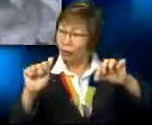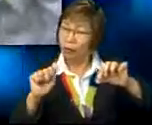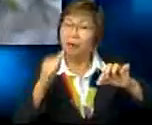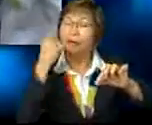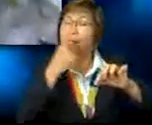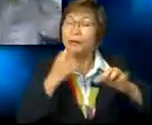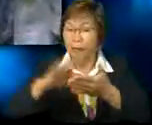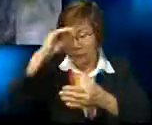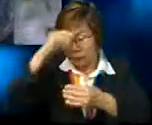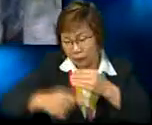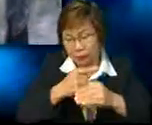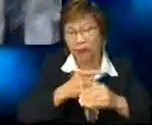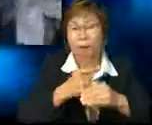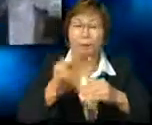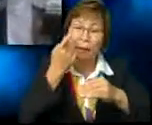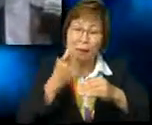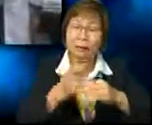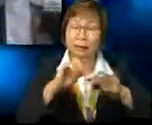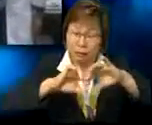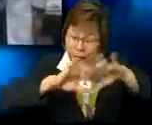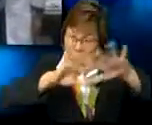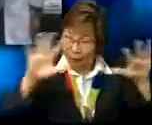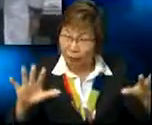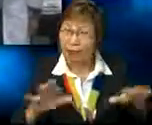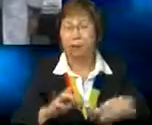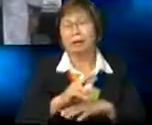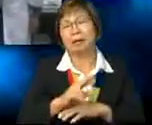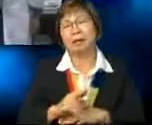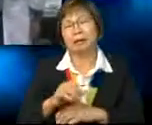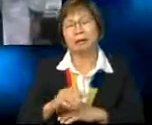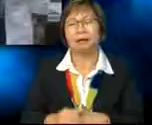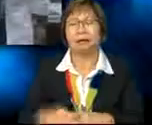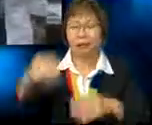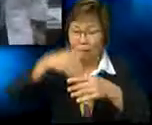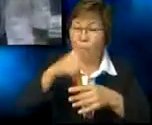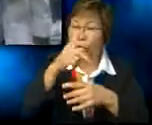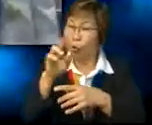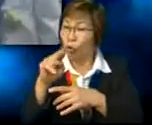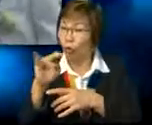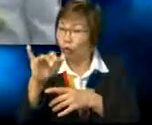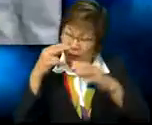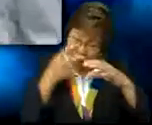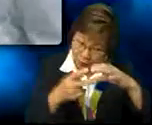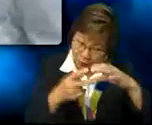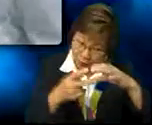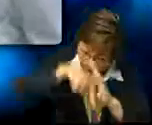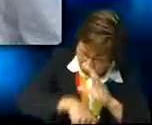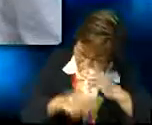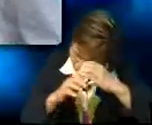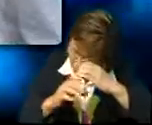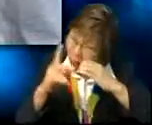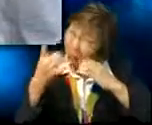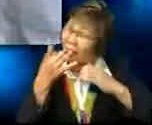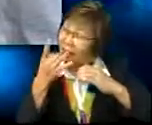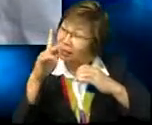tentang mata, kita ada kornea, lapisan yang jernih, sklera, dan dalam kornea ini jika kita lihat ke dalam, kita akan dapat melihat kanta